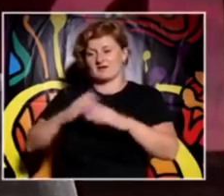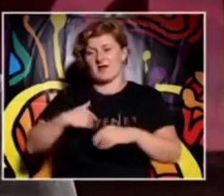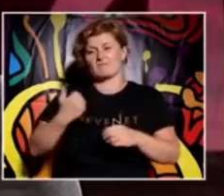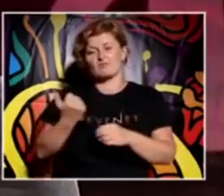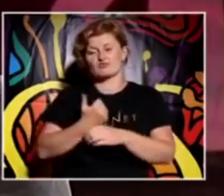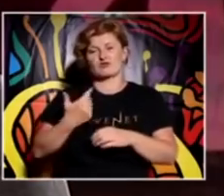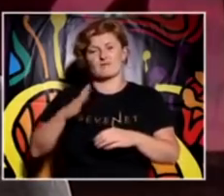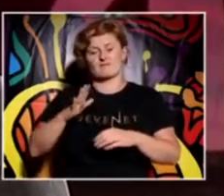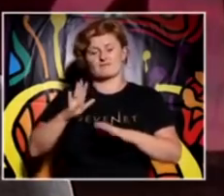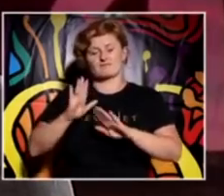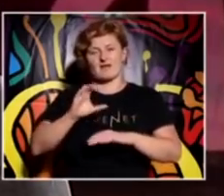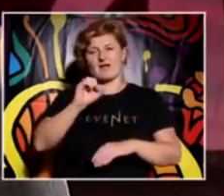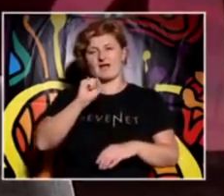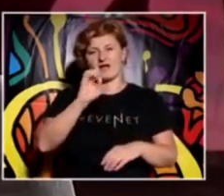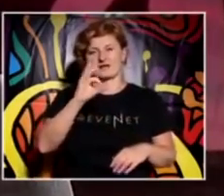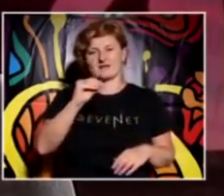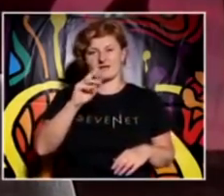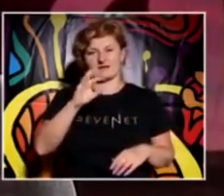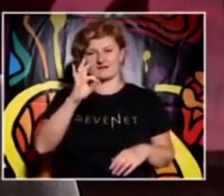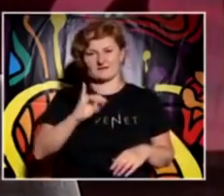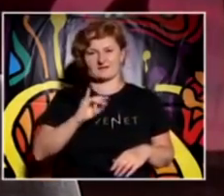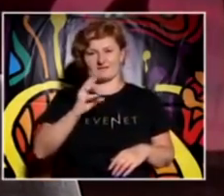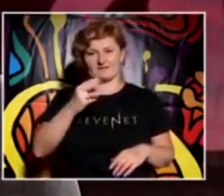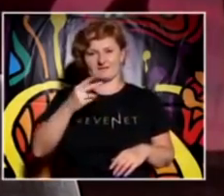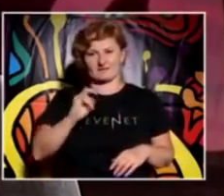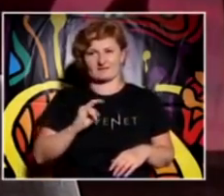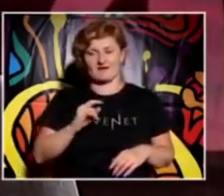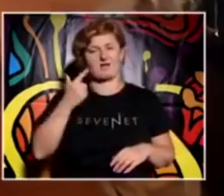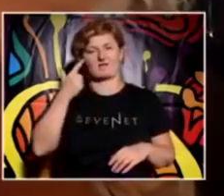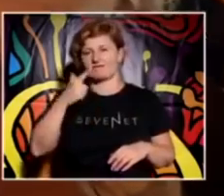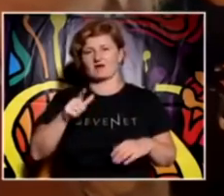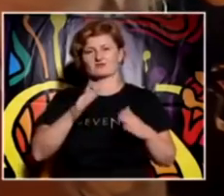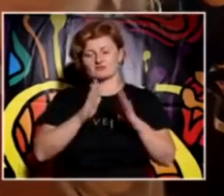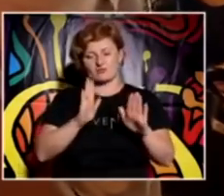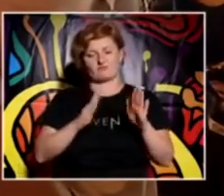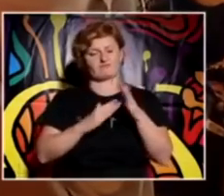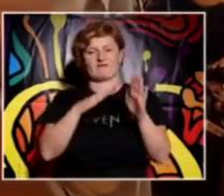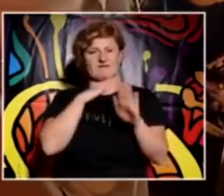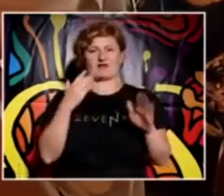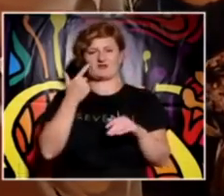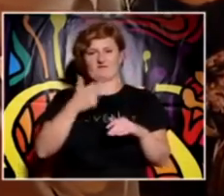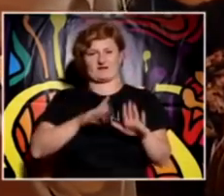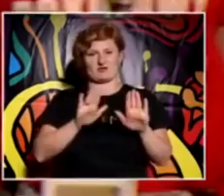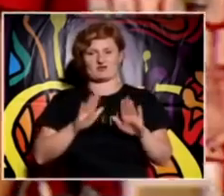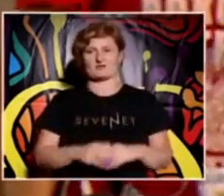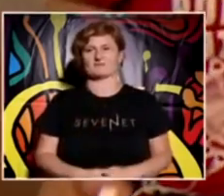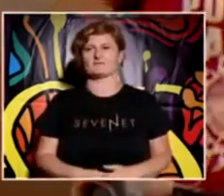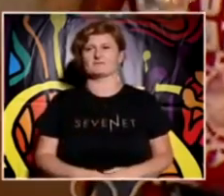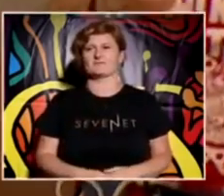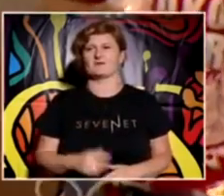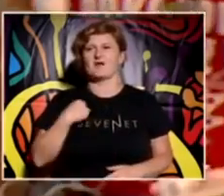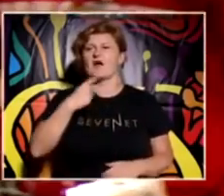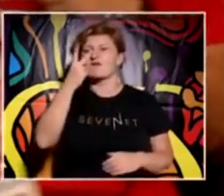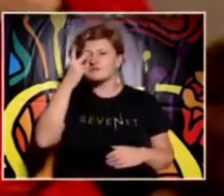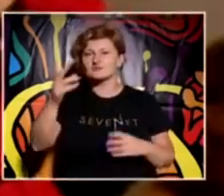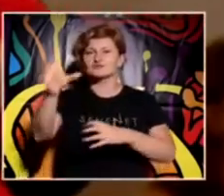jakbym... Nie poznaję się wtedy, szczerze mówiąc, ale 2 tygodnie to jest optimum. Dzięki. Jeszcze ostatnie pytanie. Widzieliście kawał